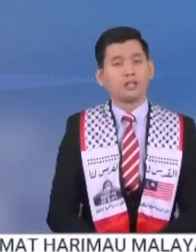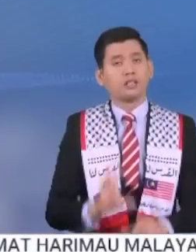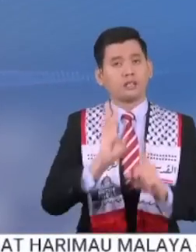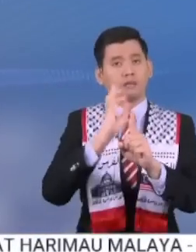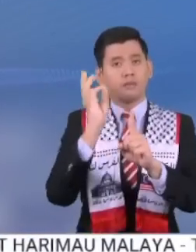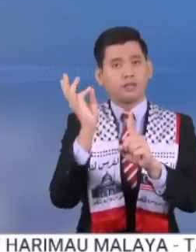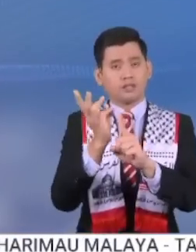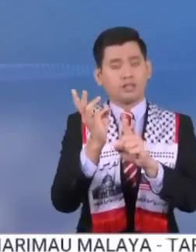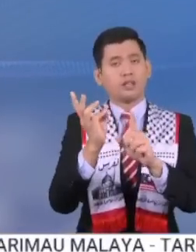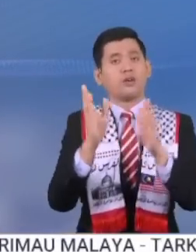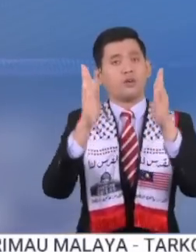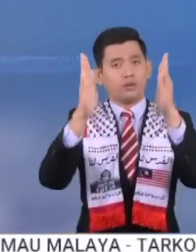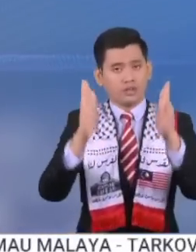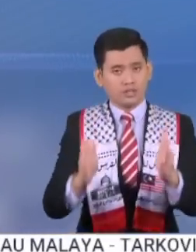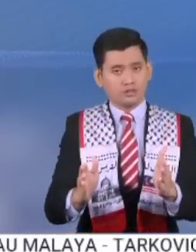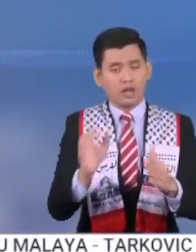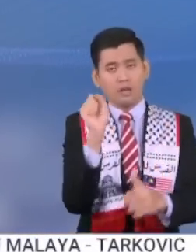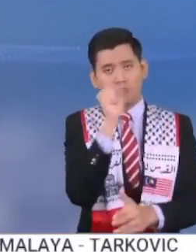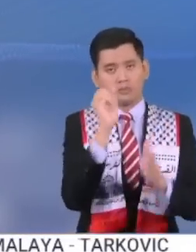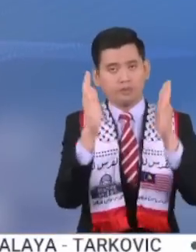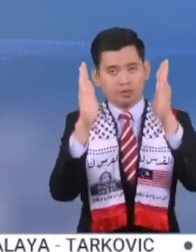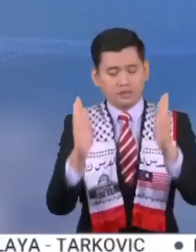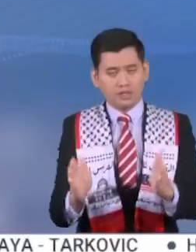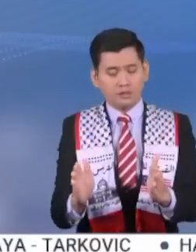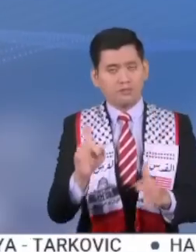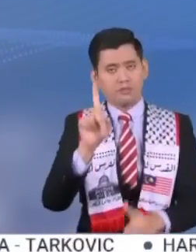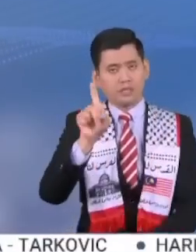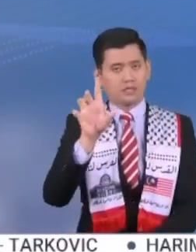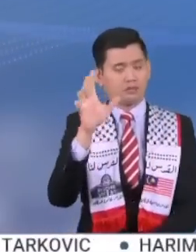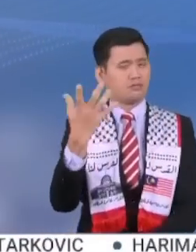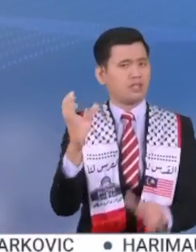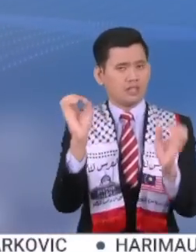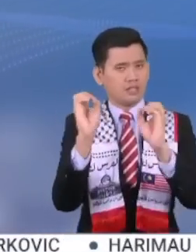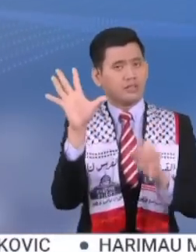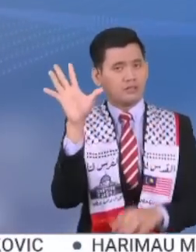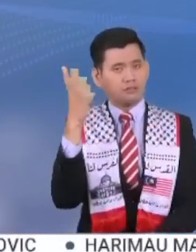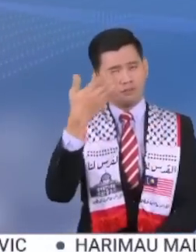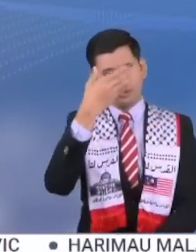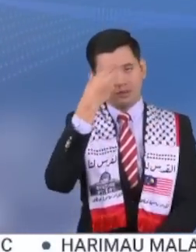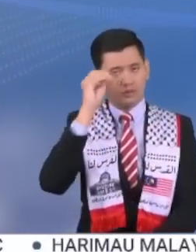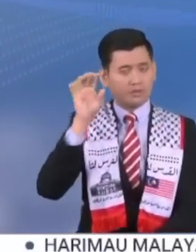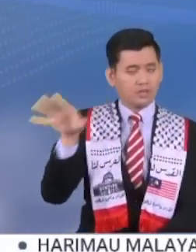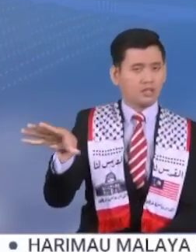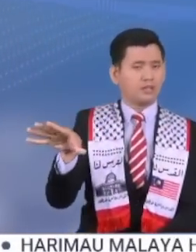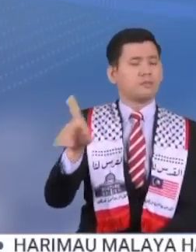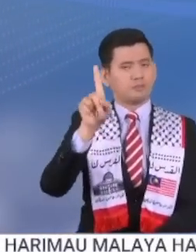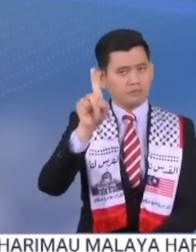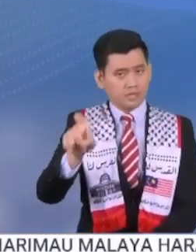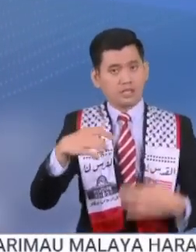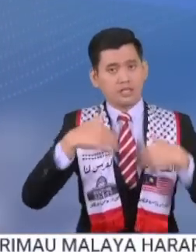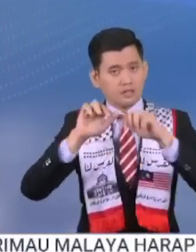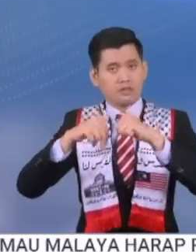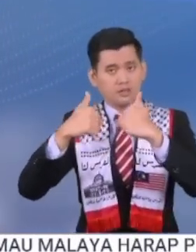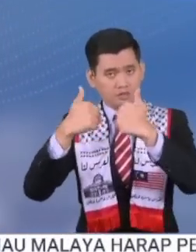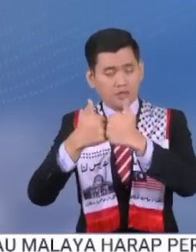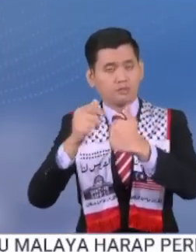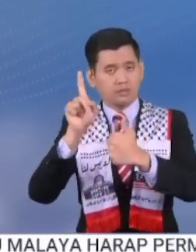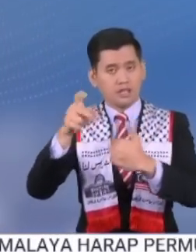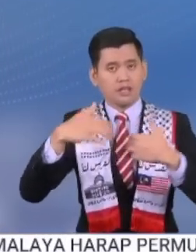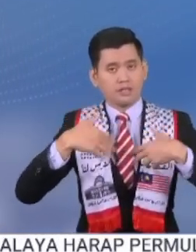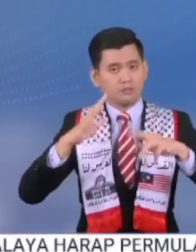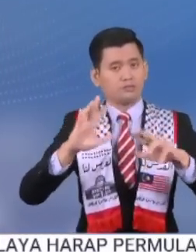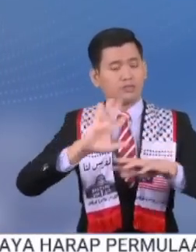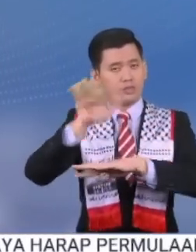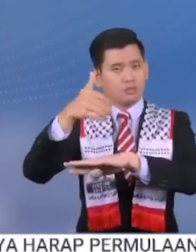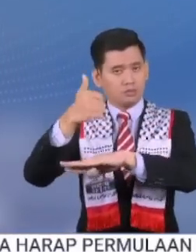Kebajikan penggiat seni sering diabaikan, satu kesatuan harus diwujudkan. Itu adalah cadangan Menteri Komunikasi dan Digital Fahmi